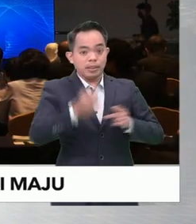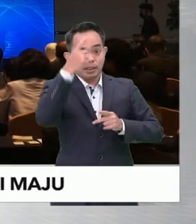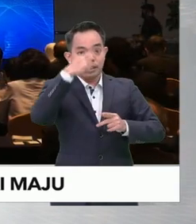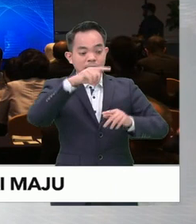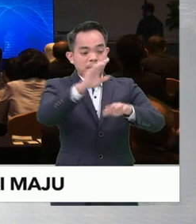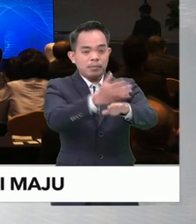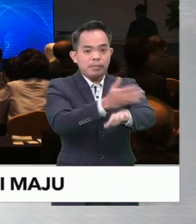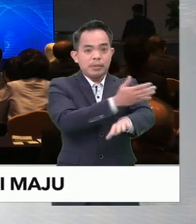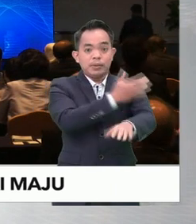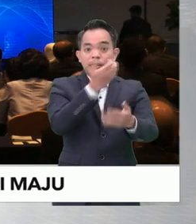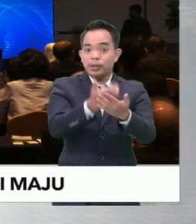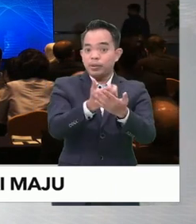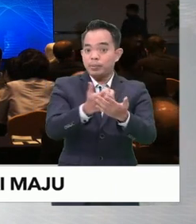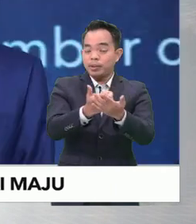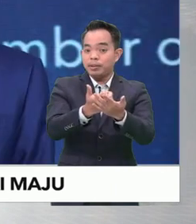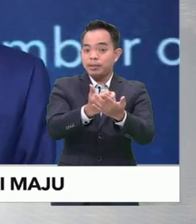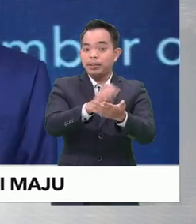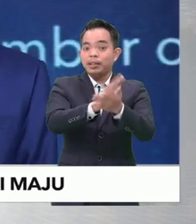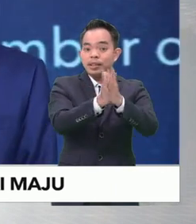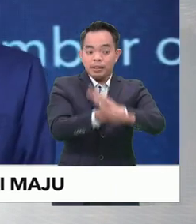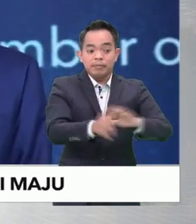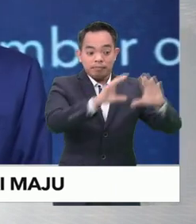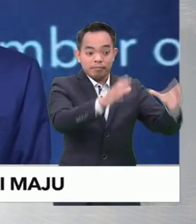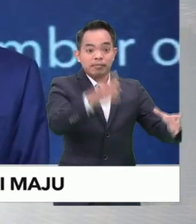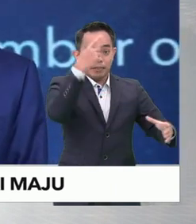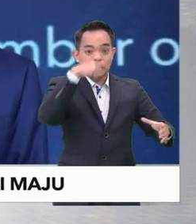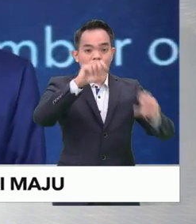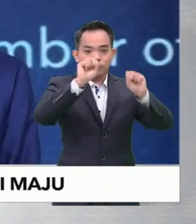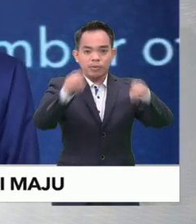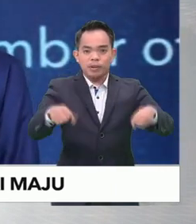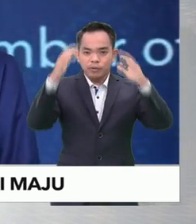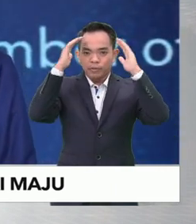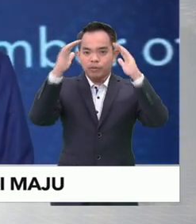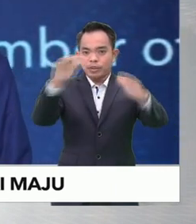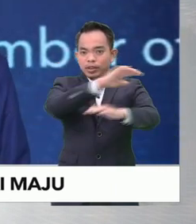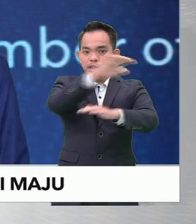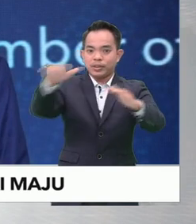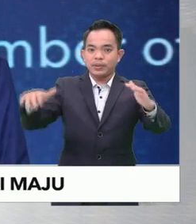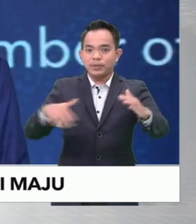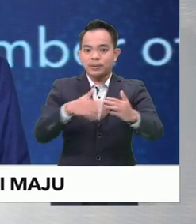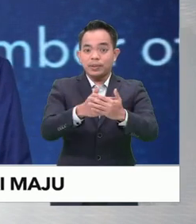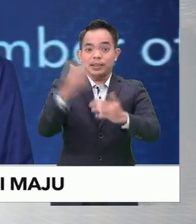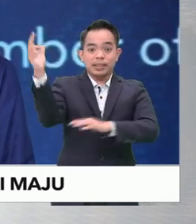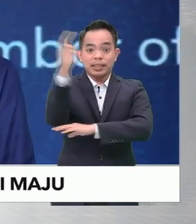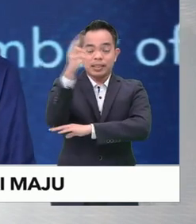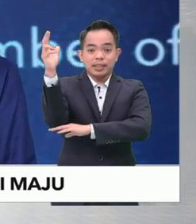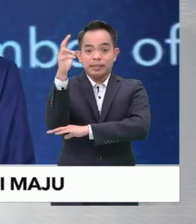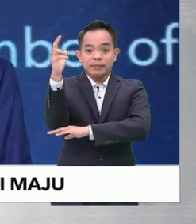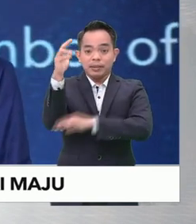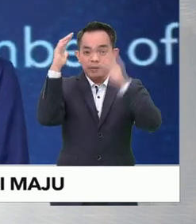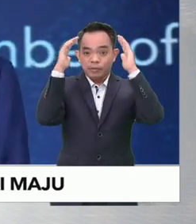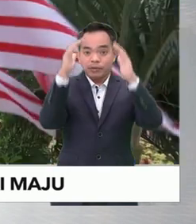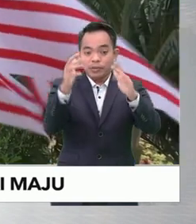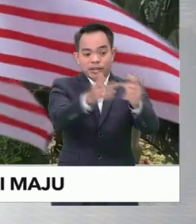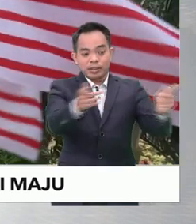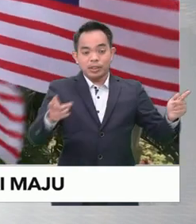maju dari sudut ekonomi maka mereka juga boleh memberikan tumpuan kepada keseluruhan kerajaan depung keseluruhan wilayah